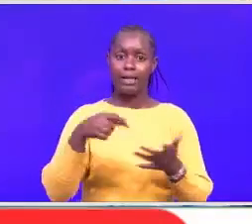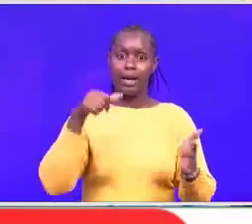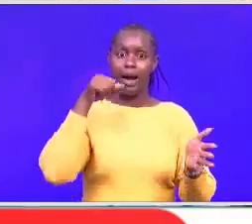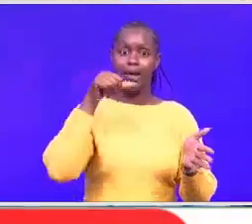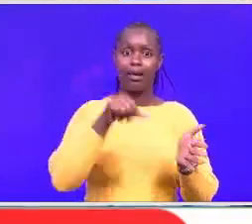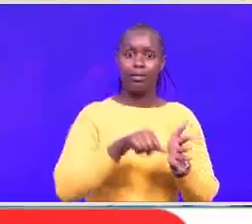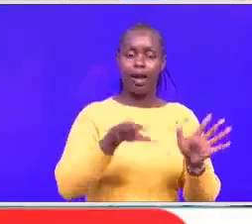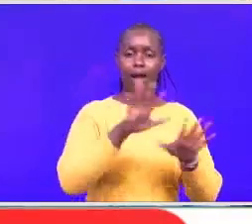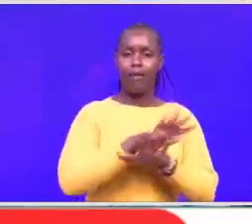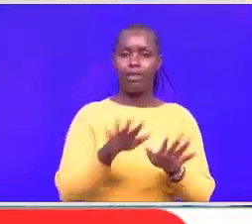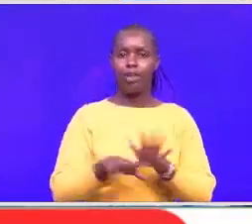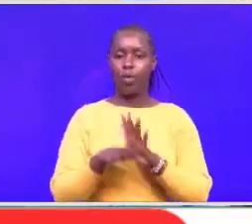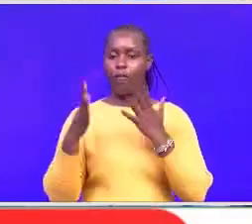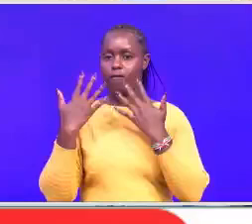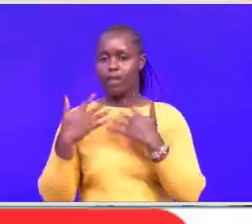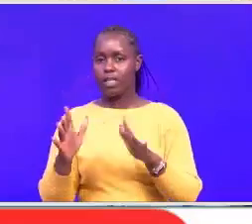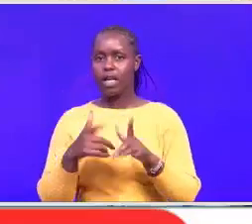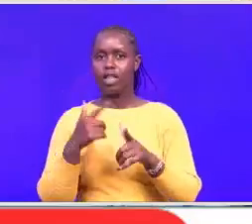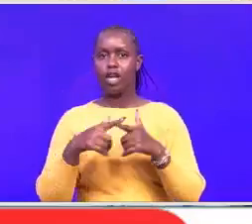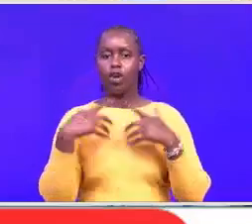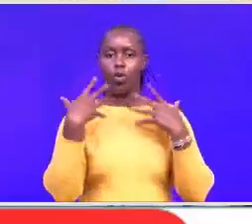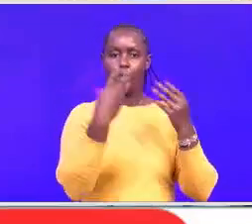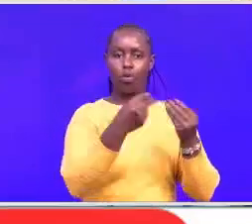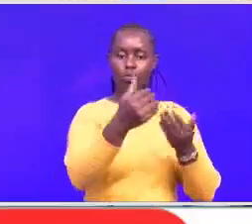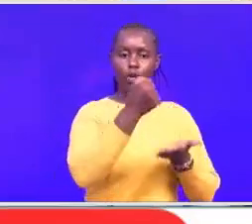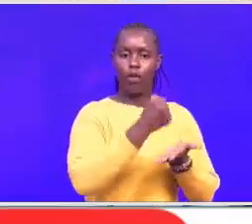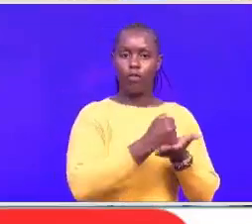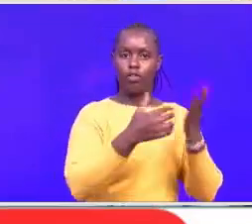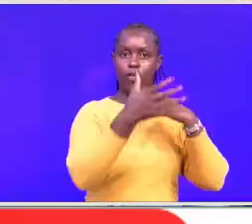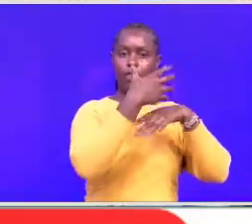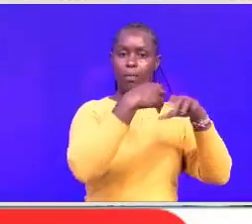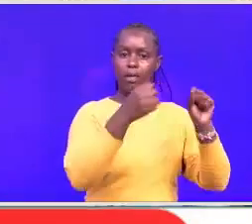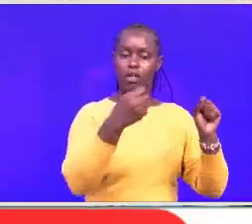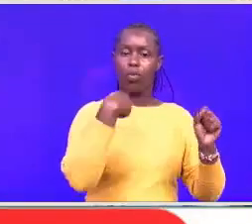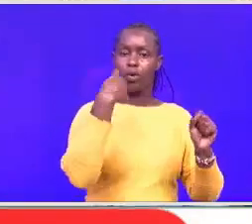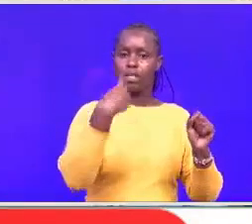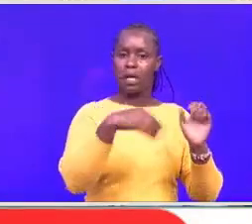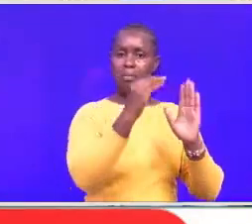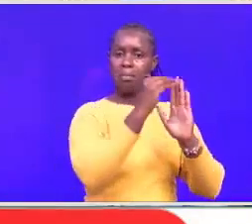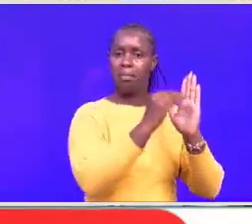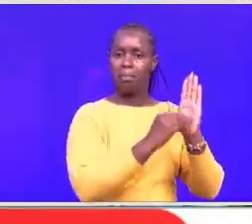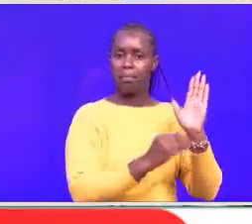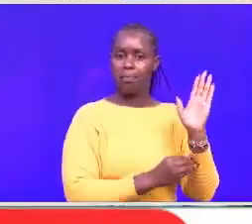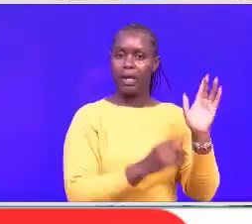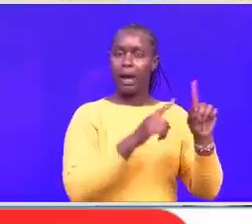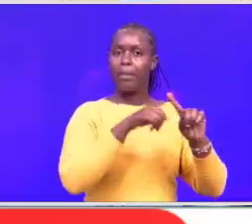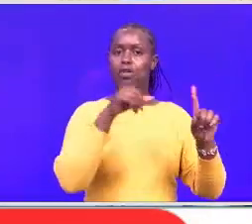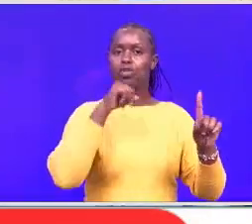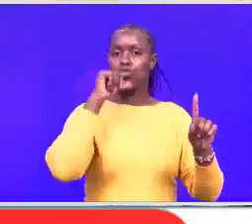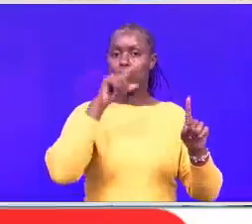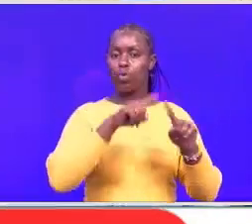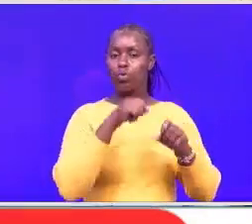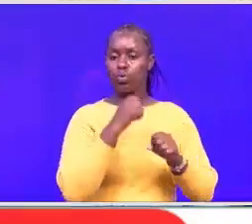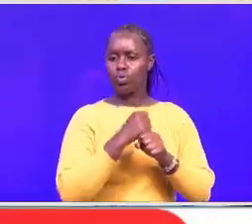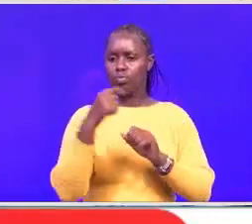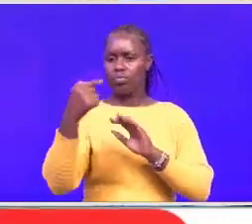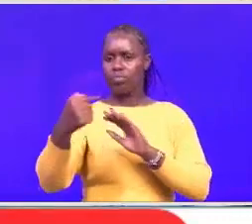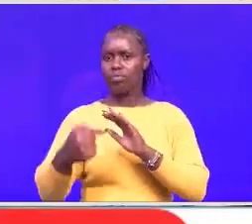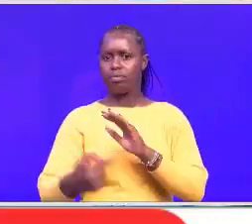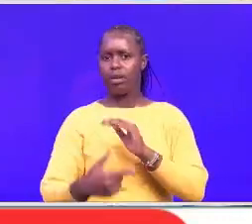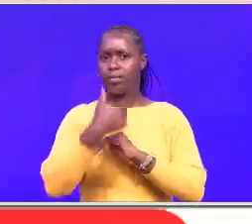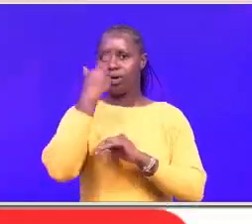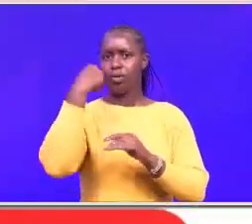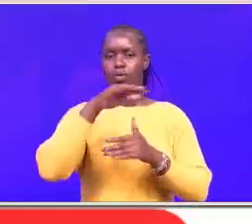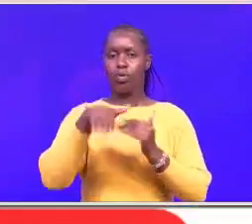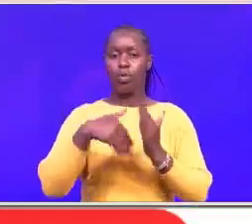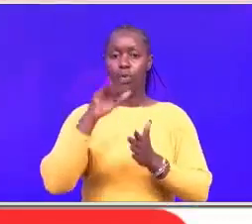finish, then we will go to the office of the president. You have to tell this, not do this, because you have to agree this one, otherwise we will be in big